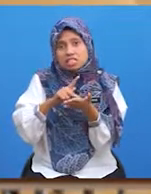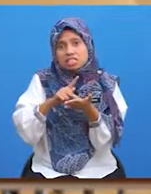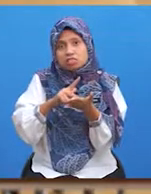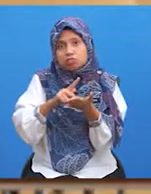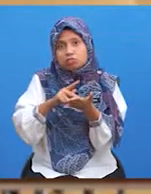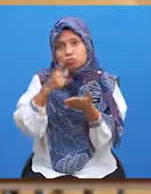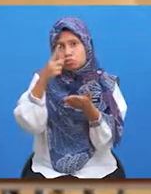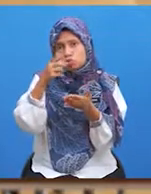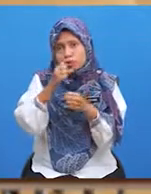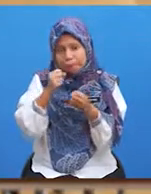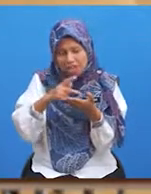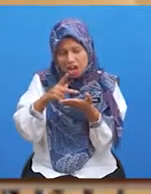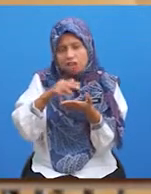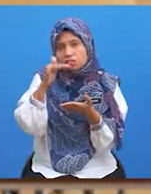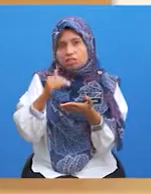yang cemerlang.